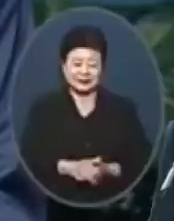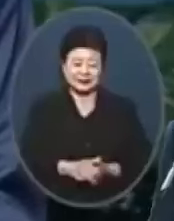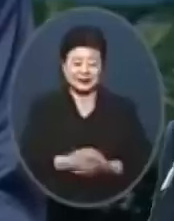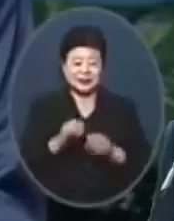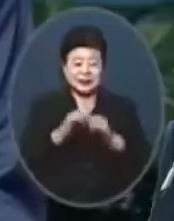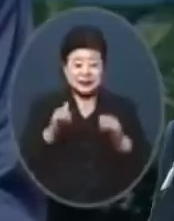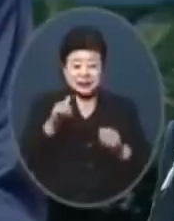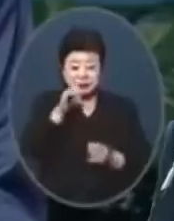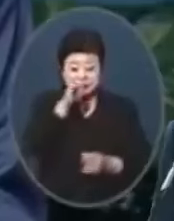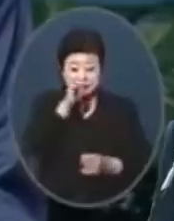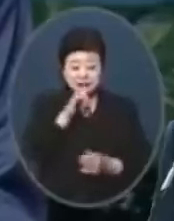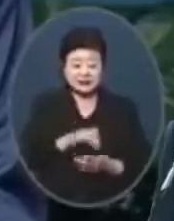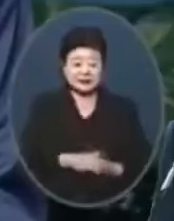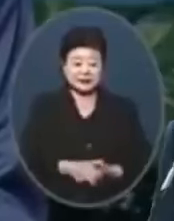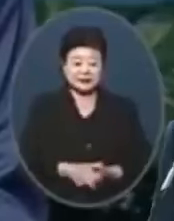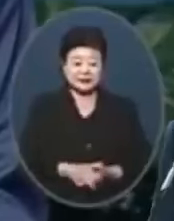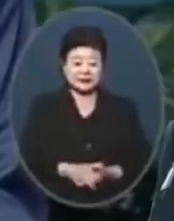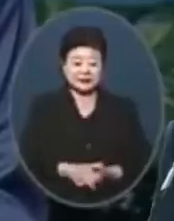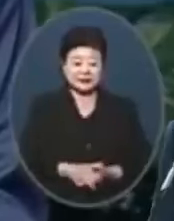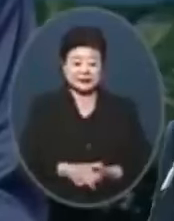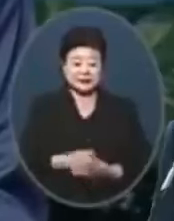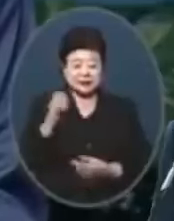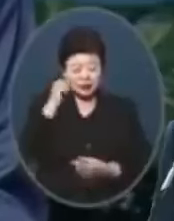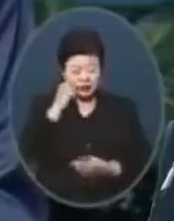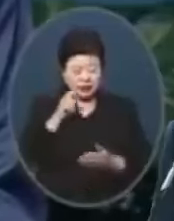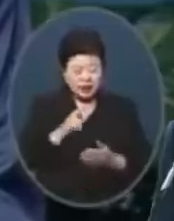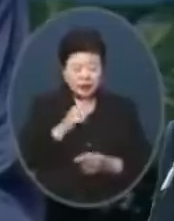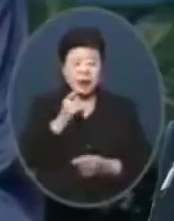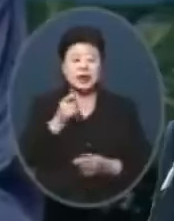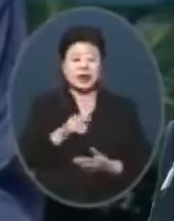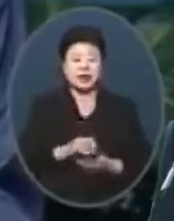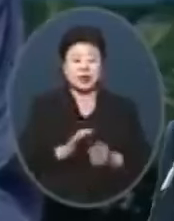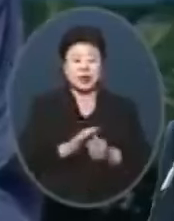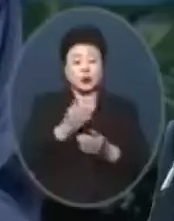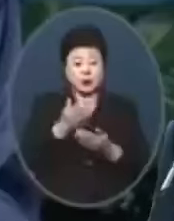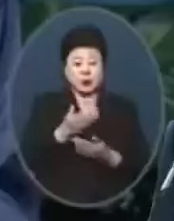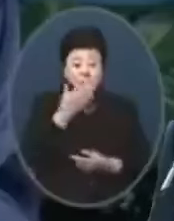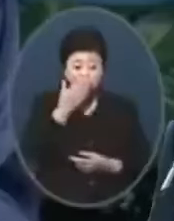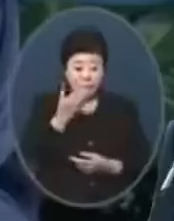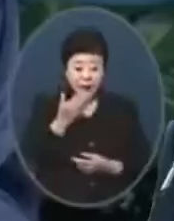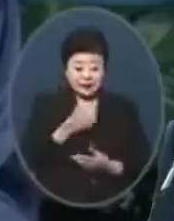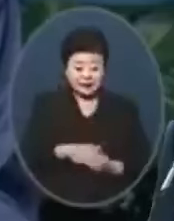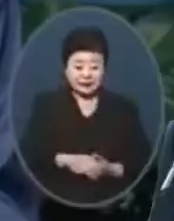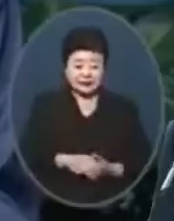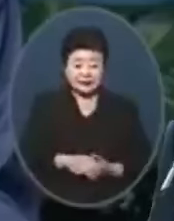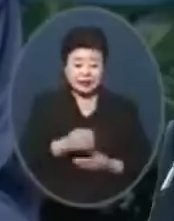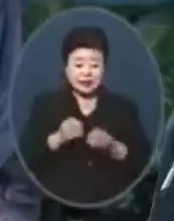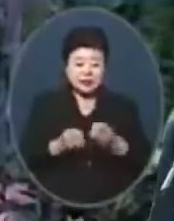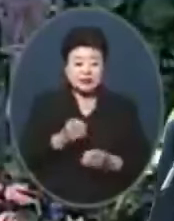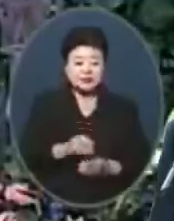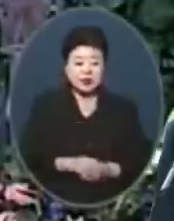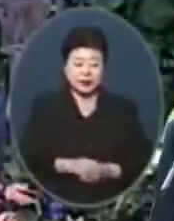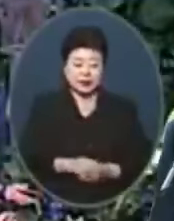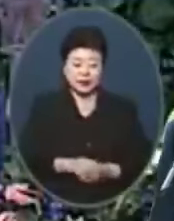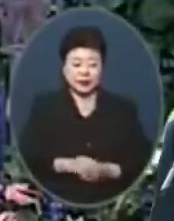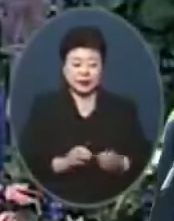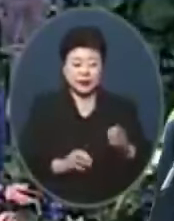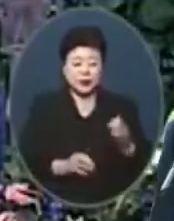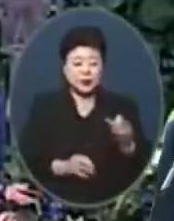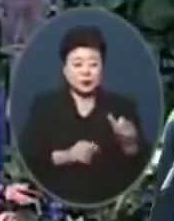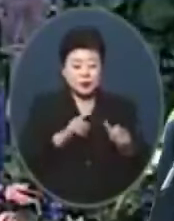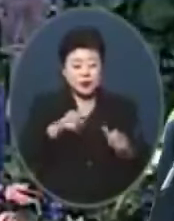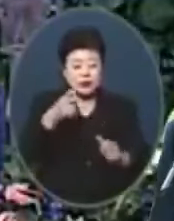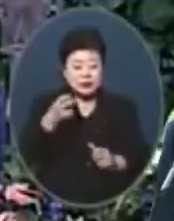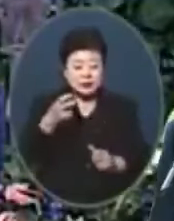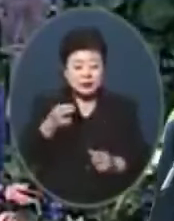사람이 있으면 어려울 때 가서 이야기를 나누고 위로를 받을 수 있는 것입니다. 시편 55편 22절에 내